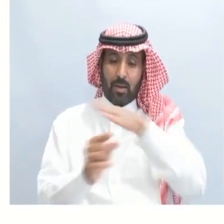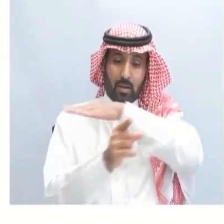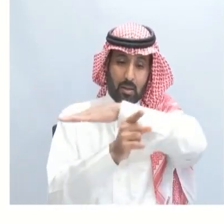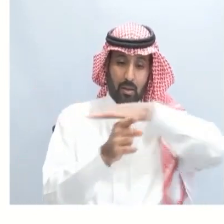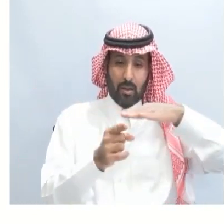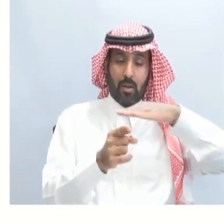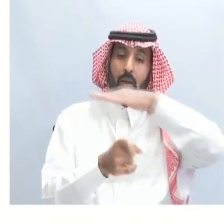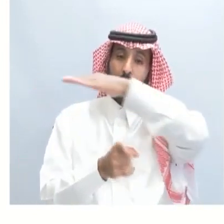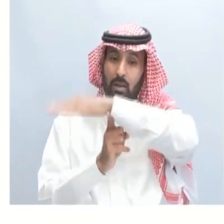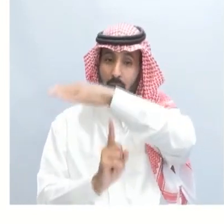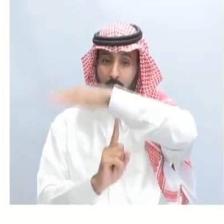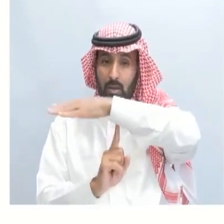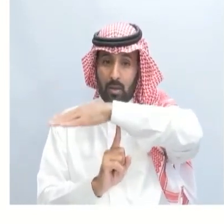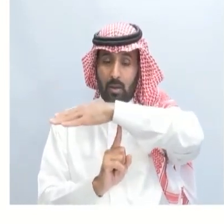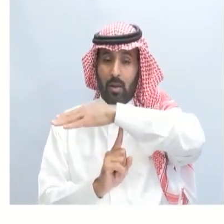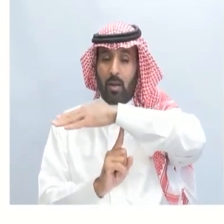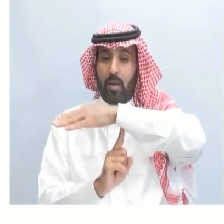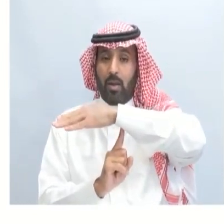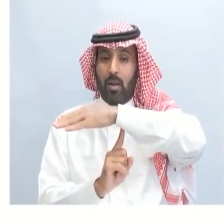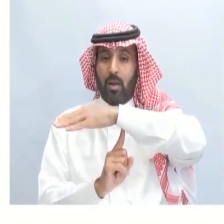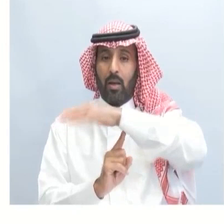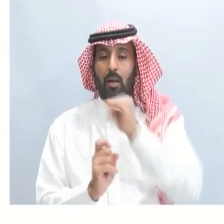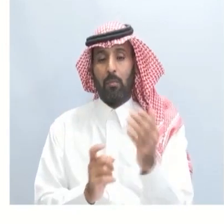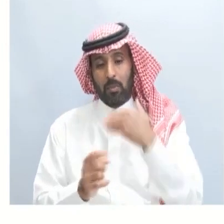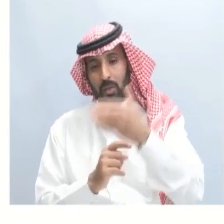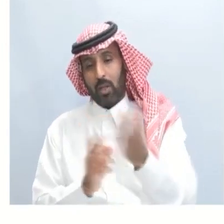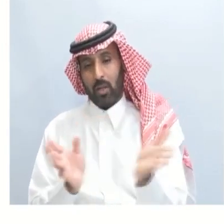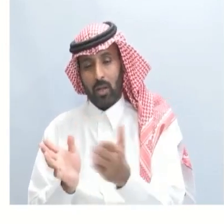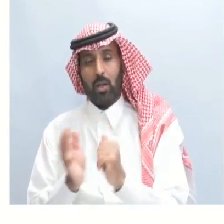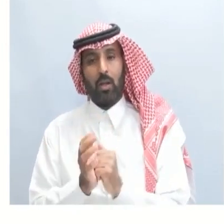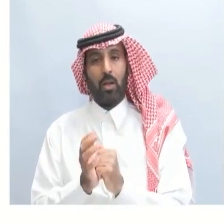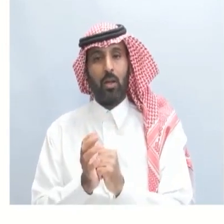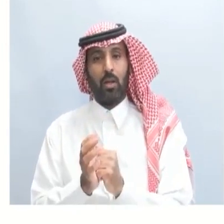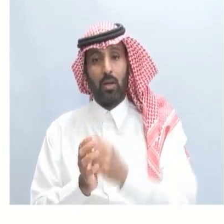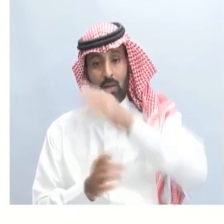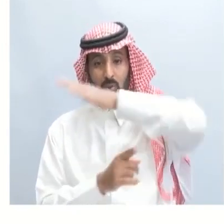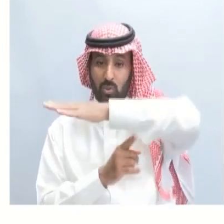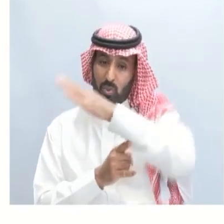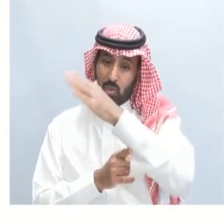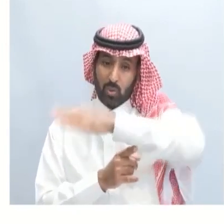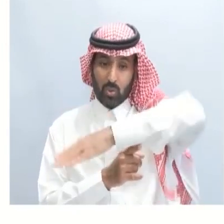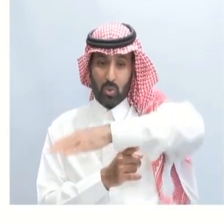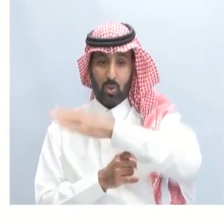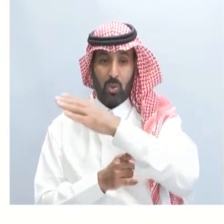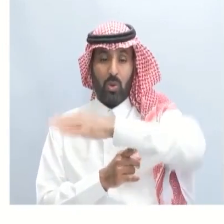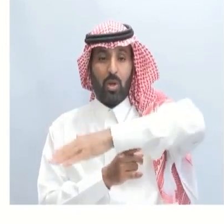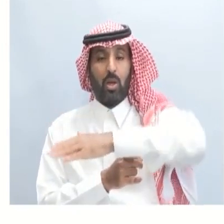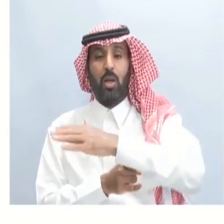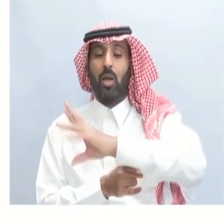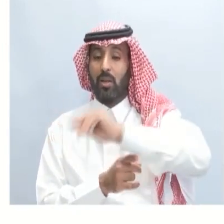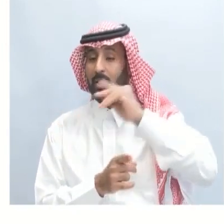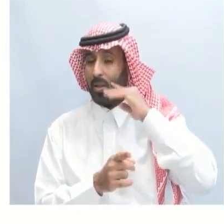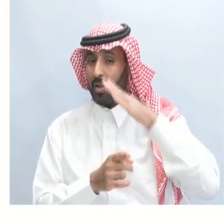يبدو لي عندما اقوم بتعليقه والصراحه معي بعد قليل ان هذه المسطره تتارجح مثل الارجوحه ارجوحه